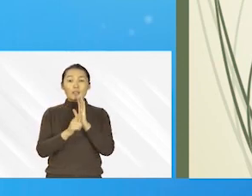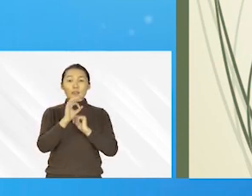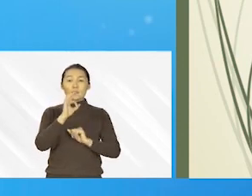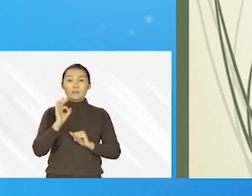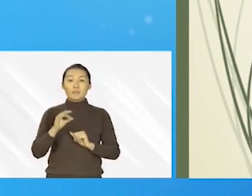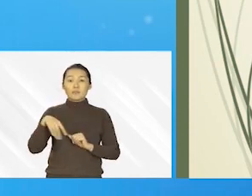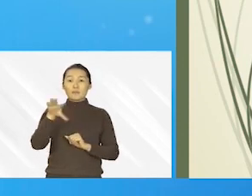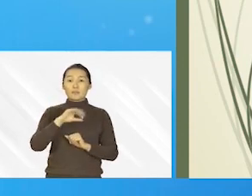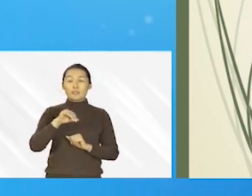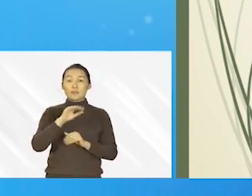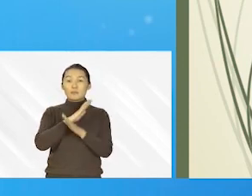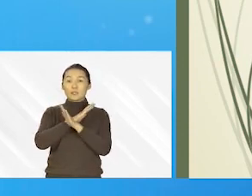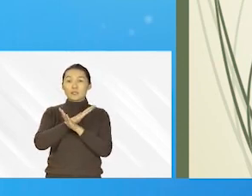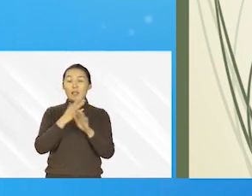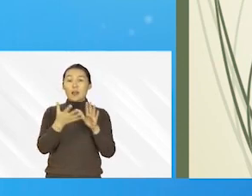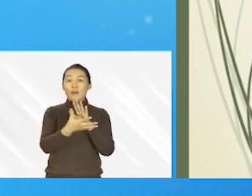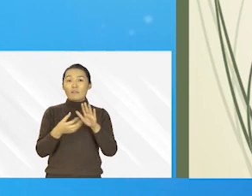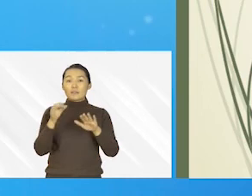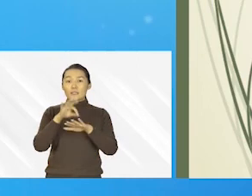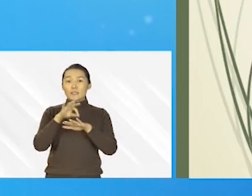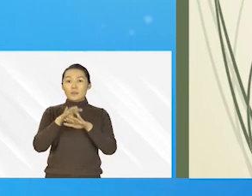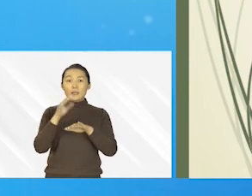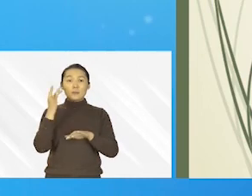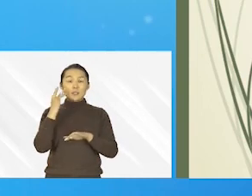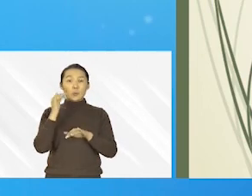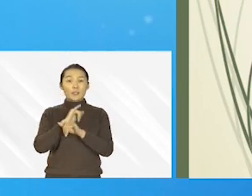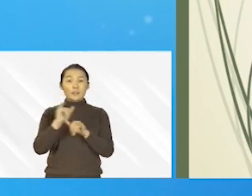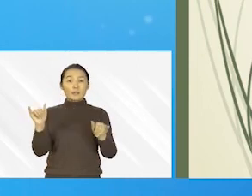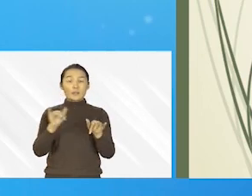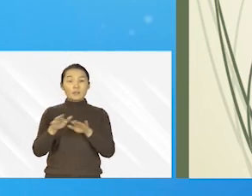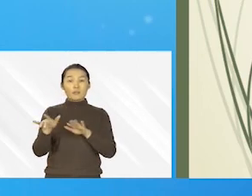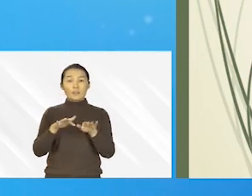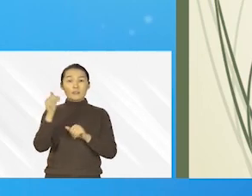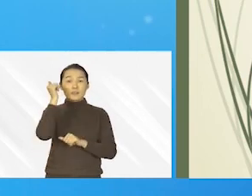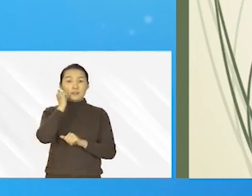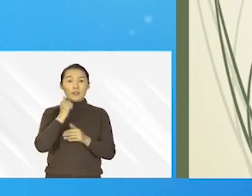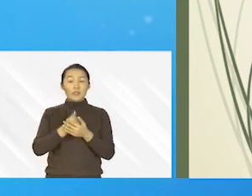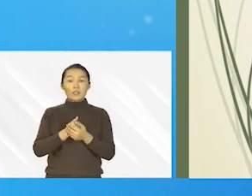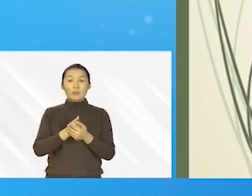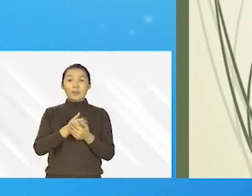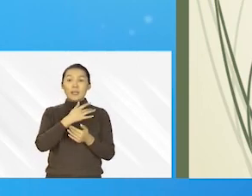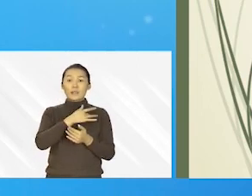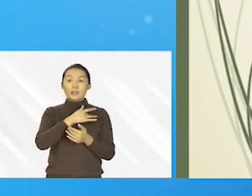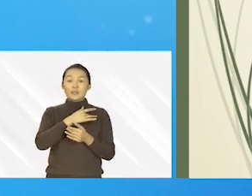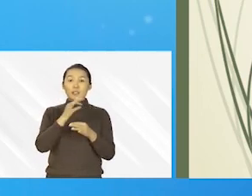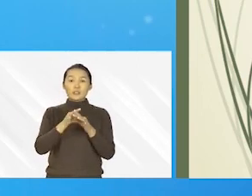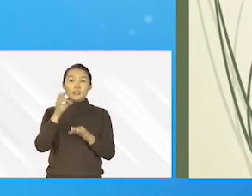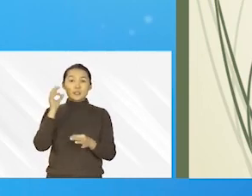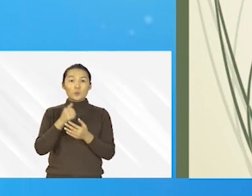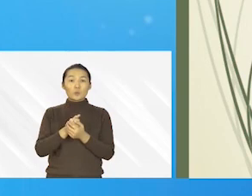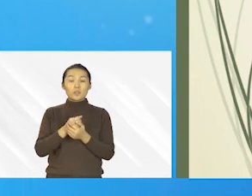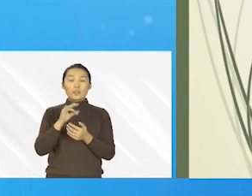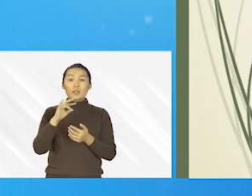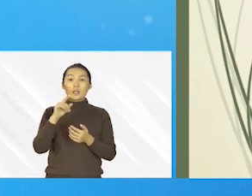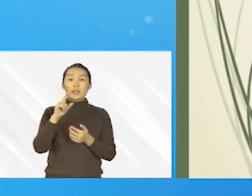всех смертей вызваны заболеваниями, которые развиваются в процессе старения. Сердечно-сосудистые,